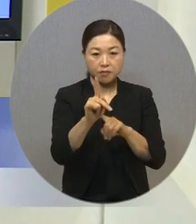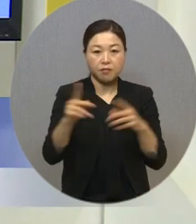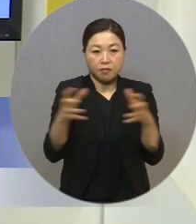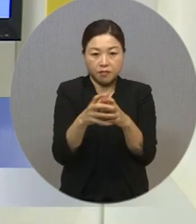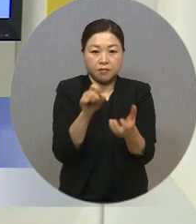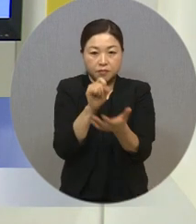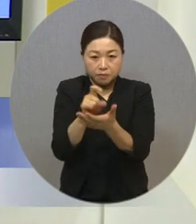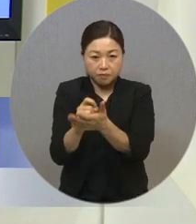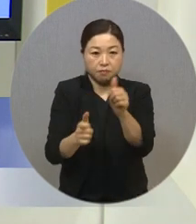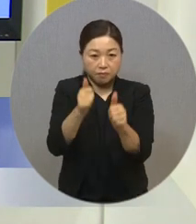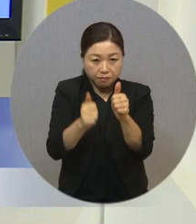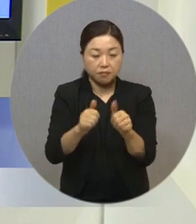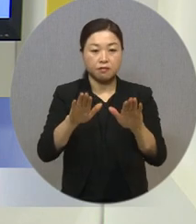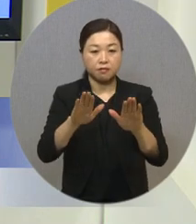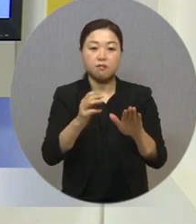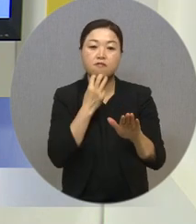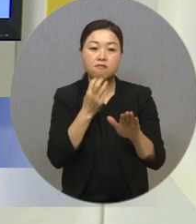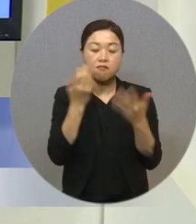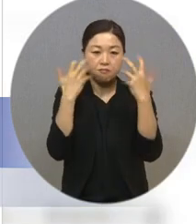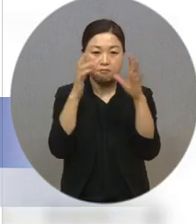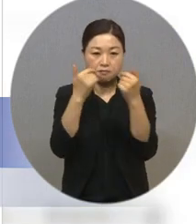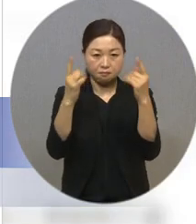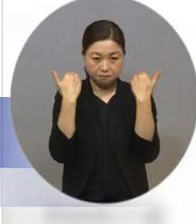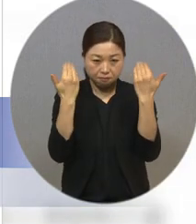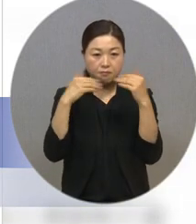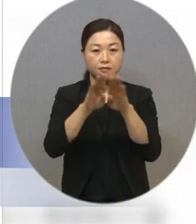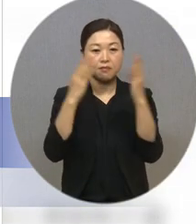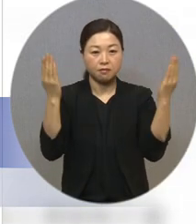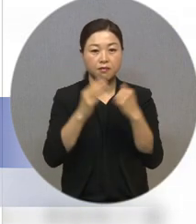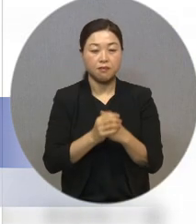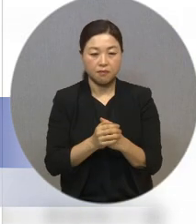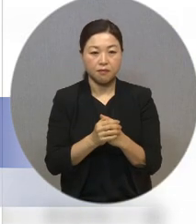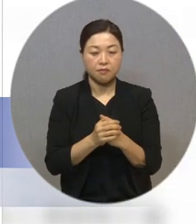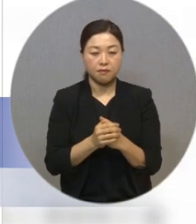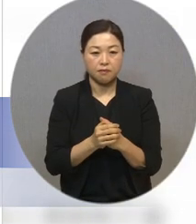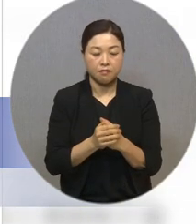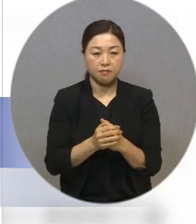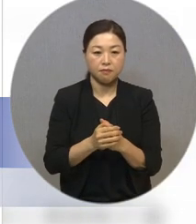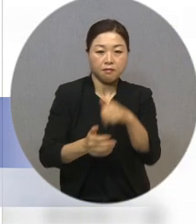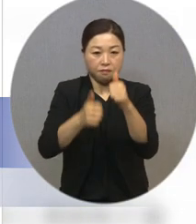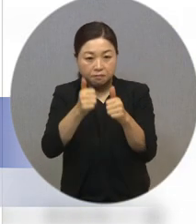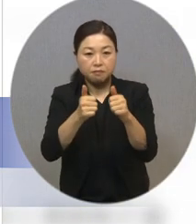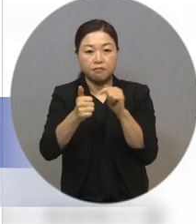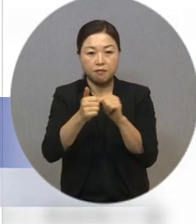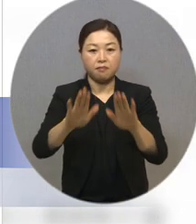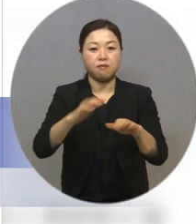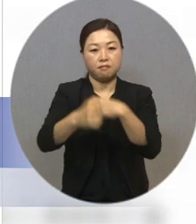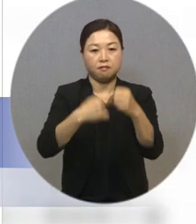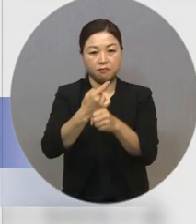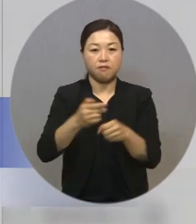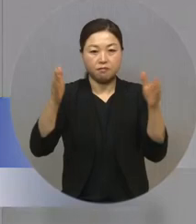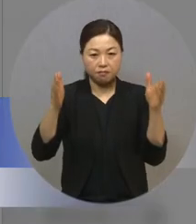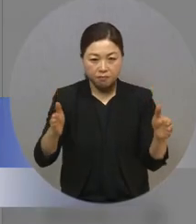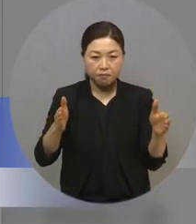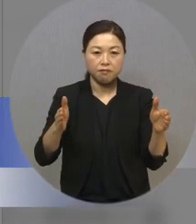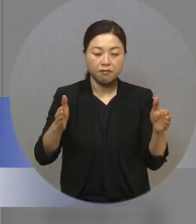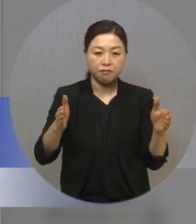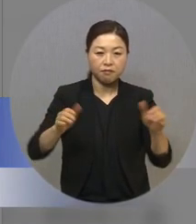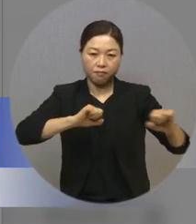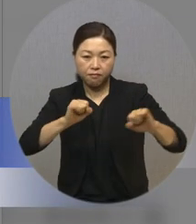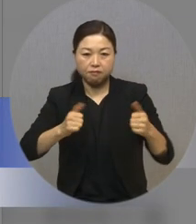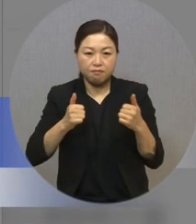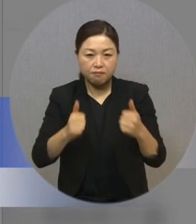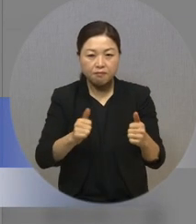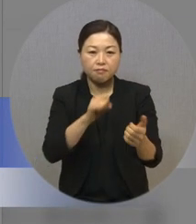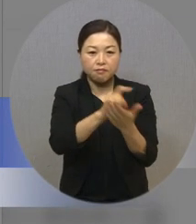올스타전이 서울 고려대학교에서 열렸습니다 올스타전은 올 한해 활약을 펼친 통합 축구단 선수들과 K